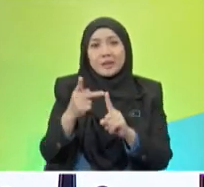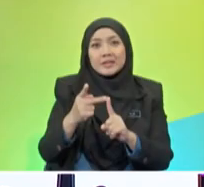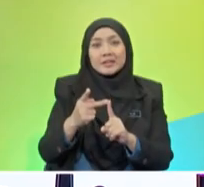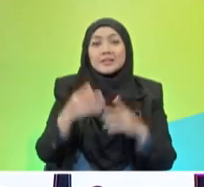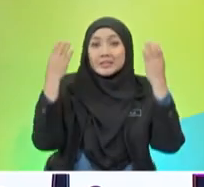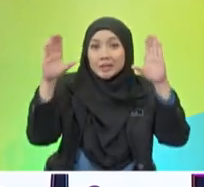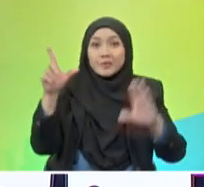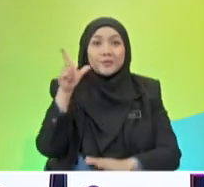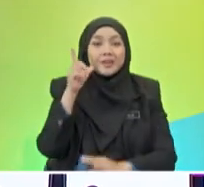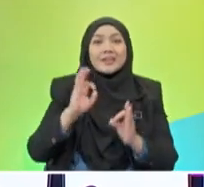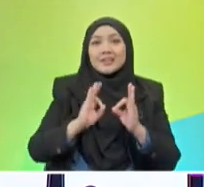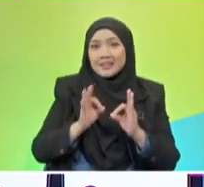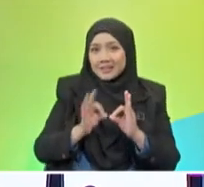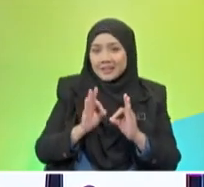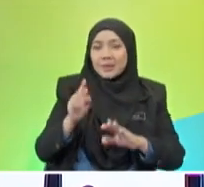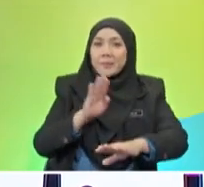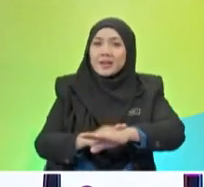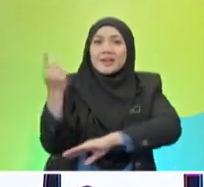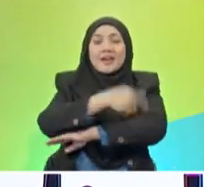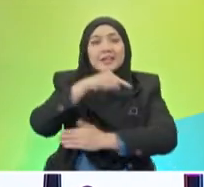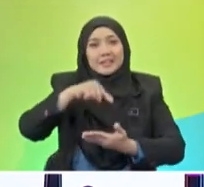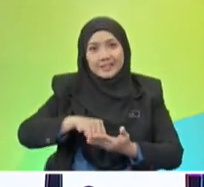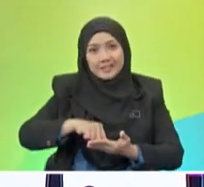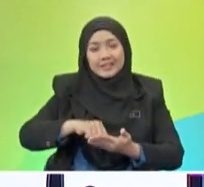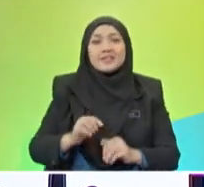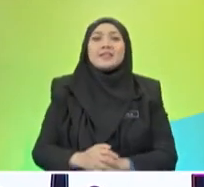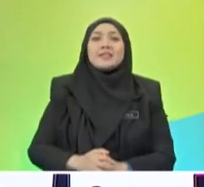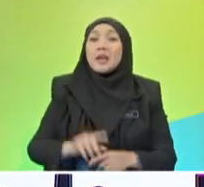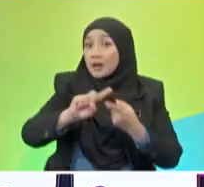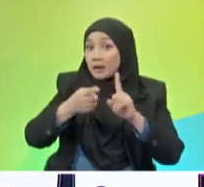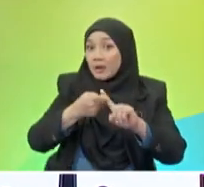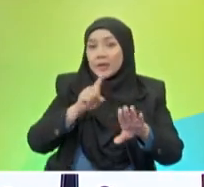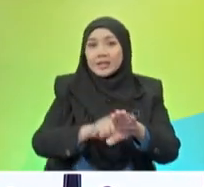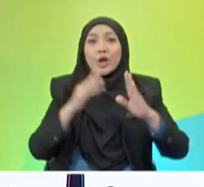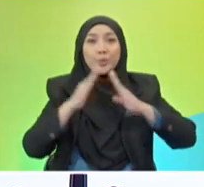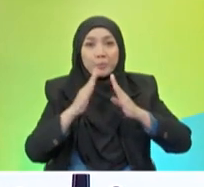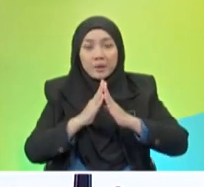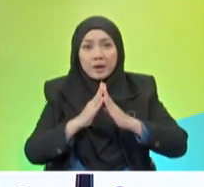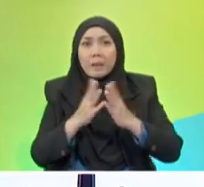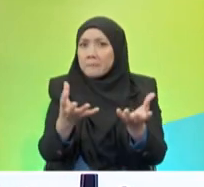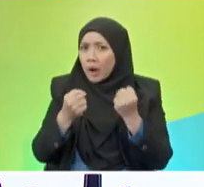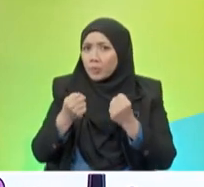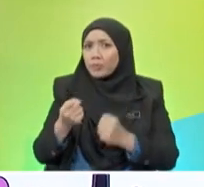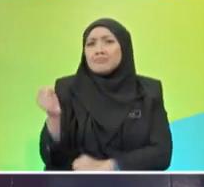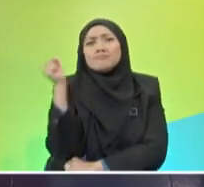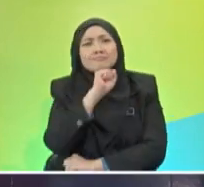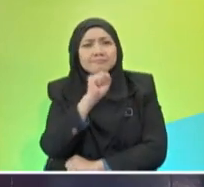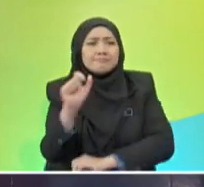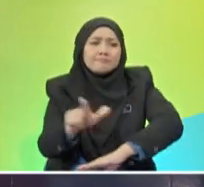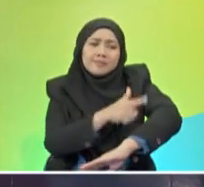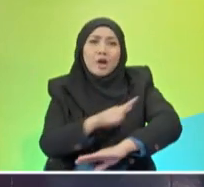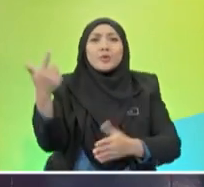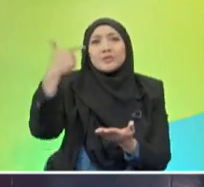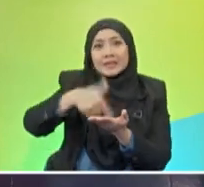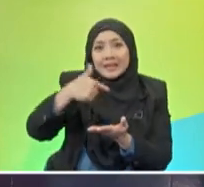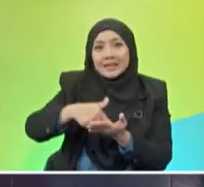selaku jurubahasa kita pada hari ini. Dan kawan-kawan saya di rumah, Nak nyanyi lagu sekali je cikgu. Boleh.